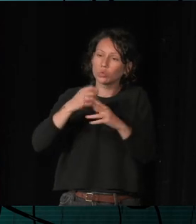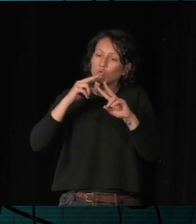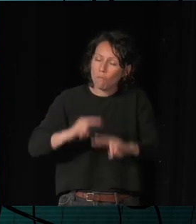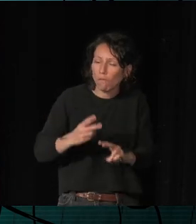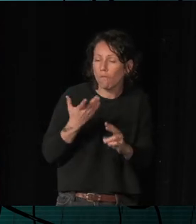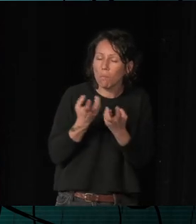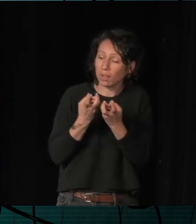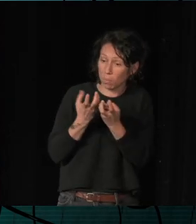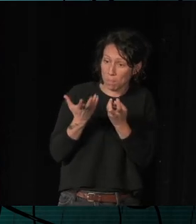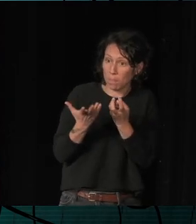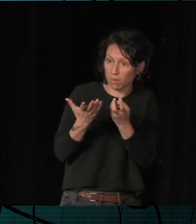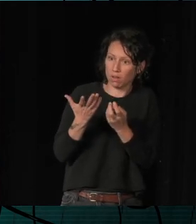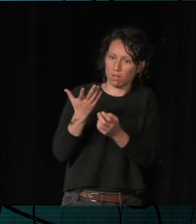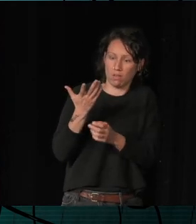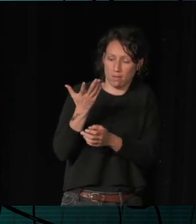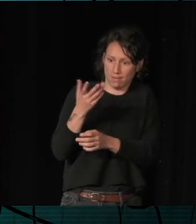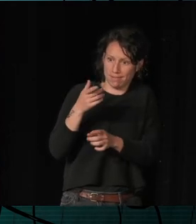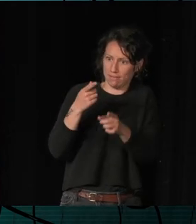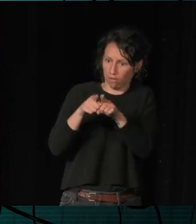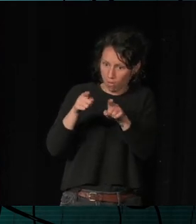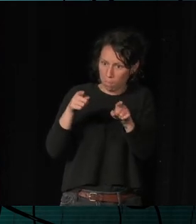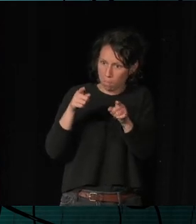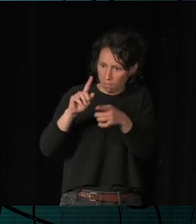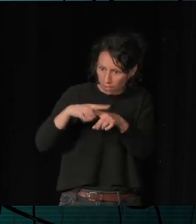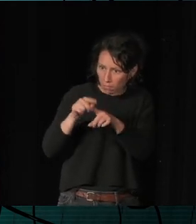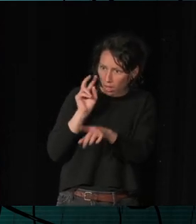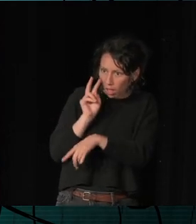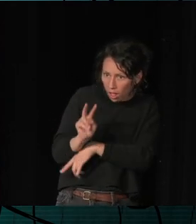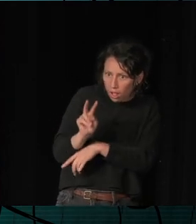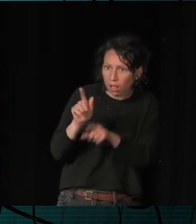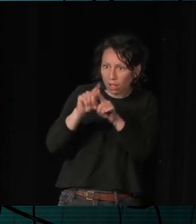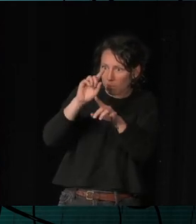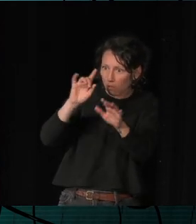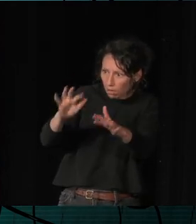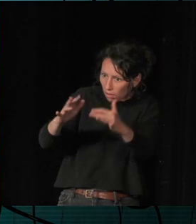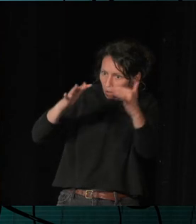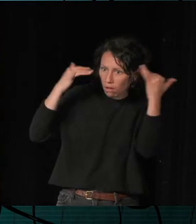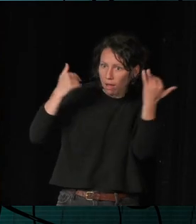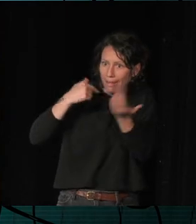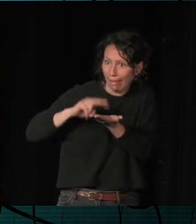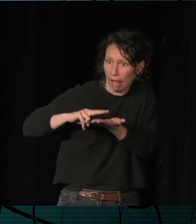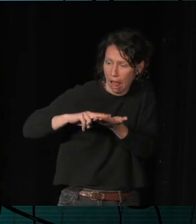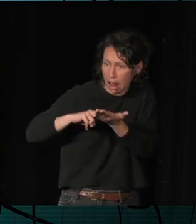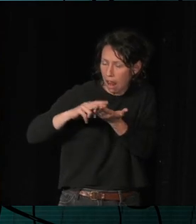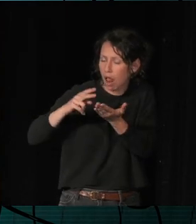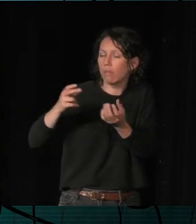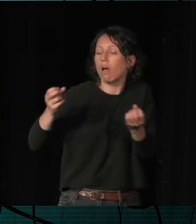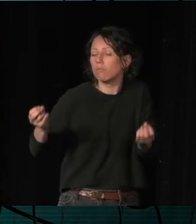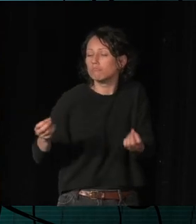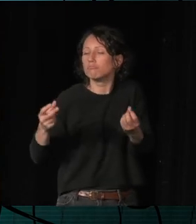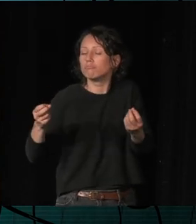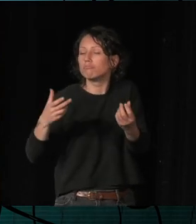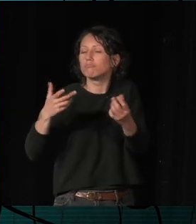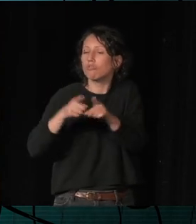c'est, on vous emmène dans le réel. Les dialogues qu'on va avoir ne vont pas forcément être particulièrement